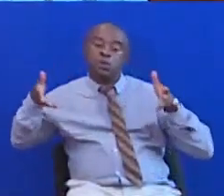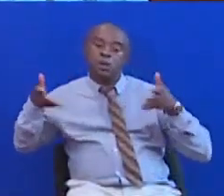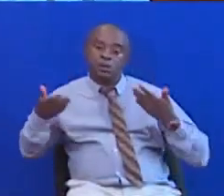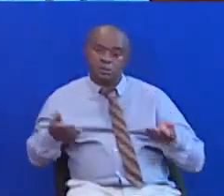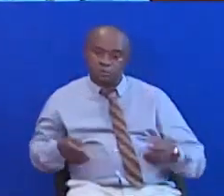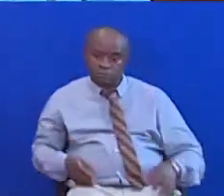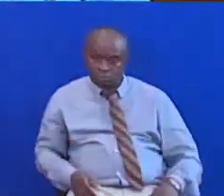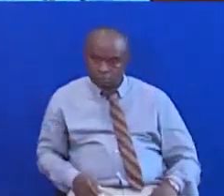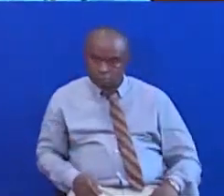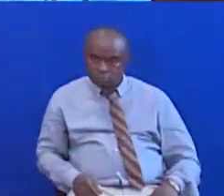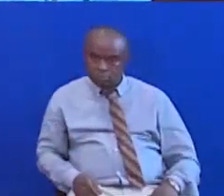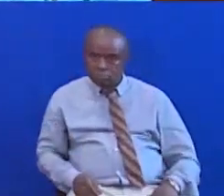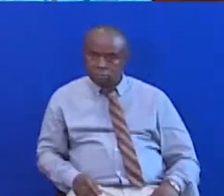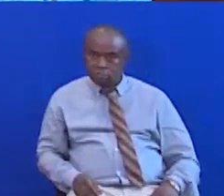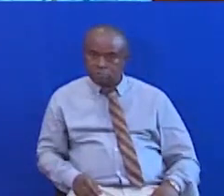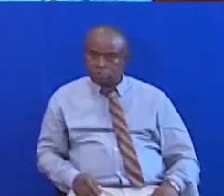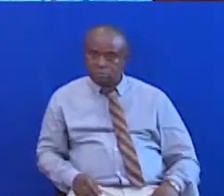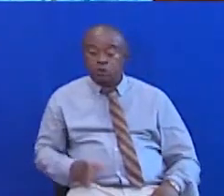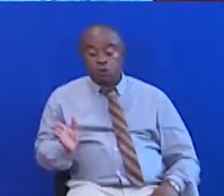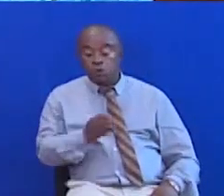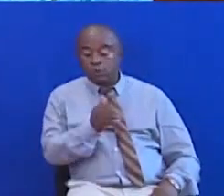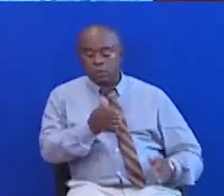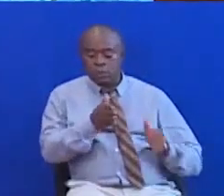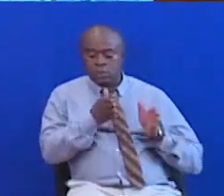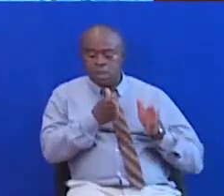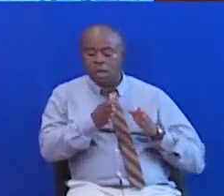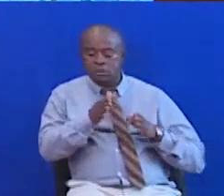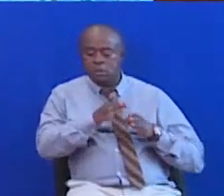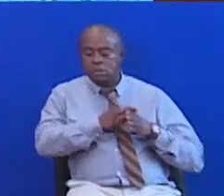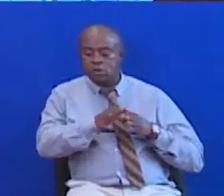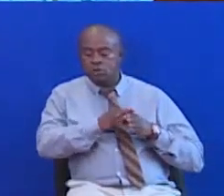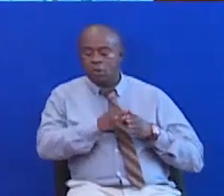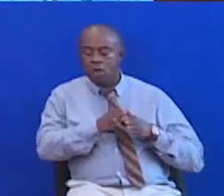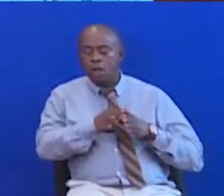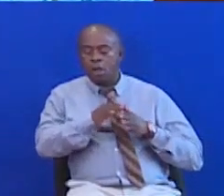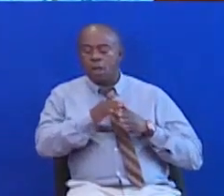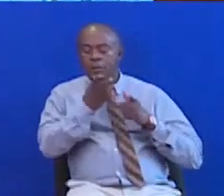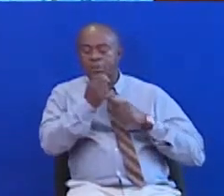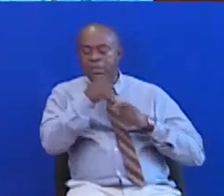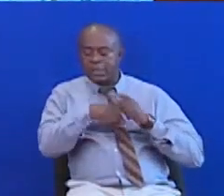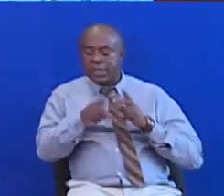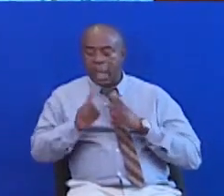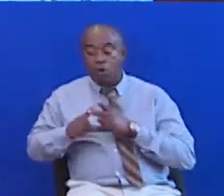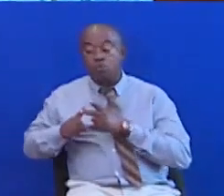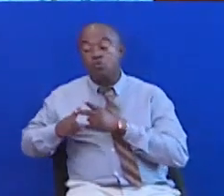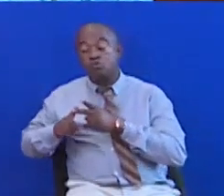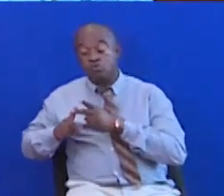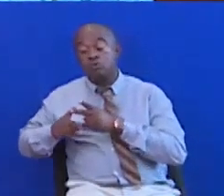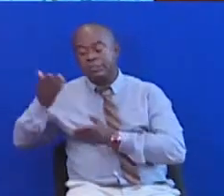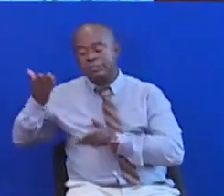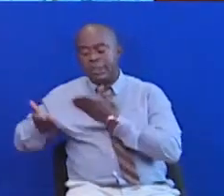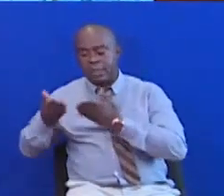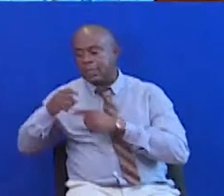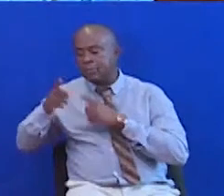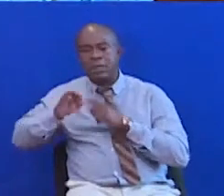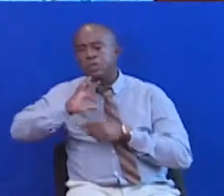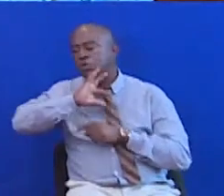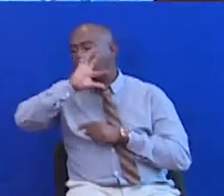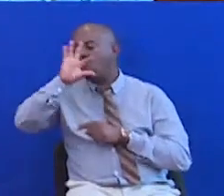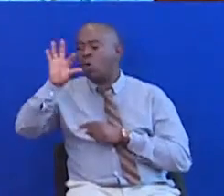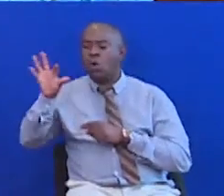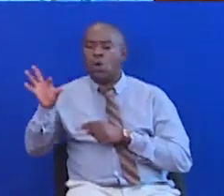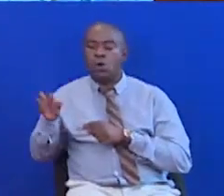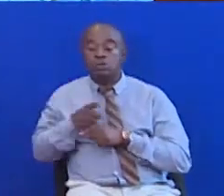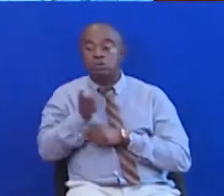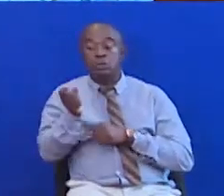miradi yote mikubwa, ukiondoa darasa ambalo linajengwa kwa force account au zanati, miradi mingine yote